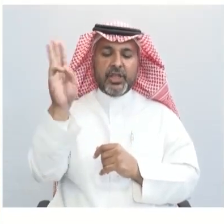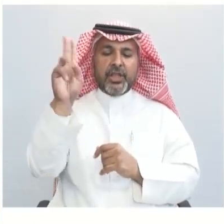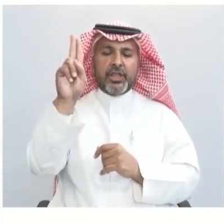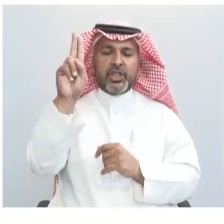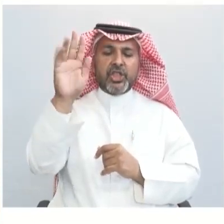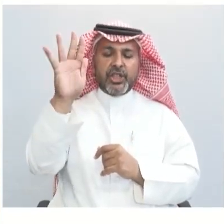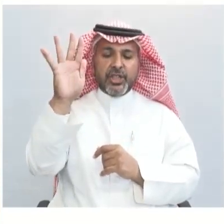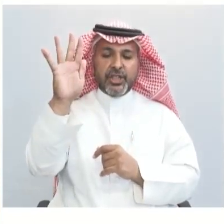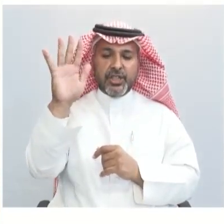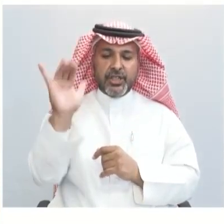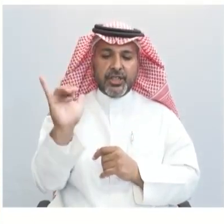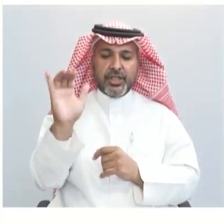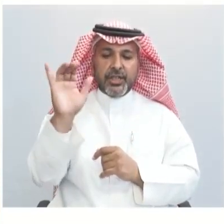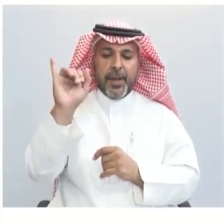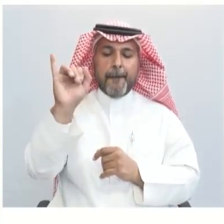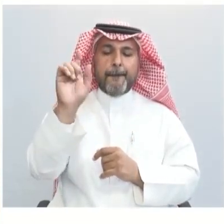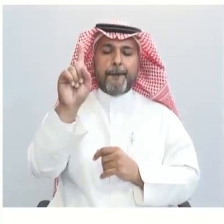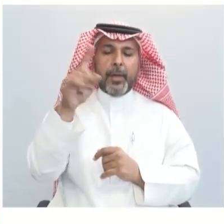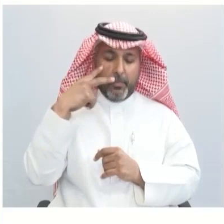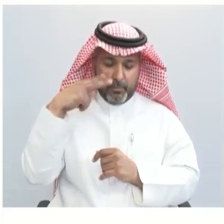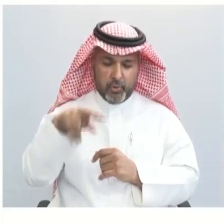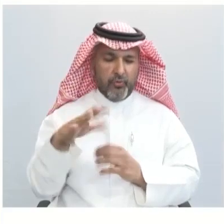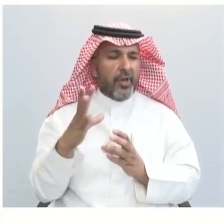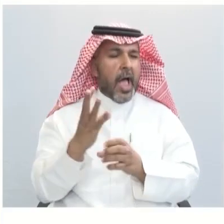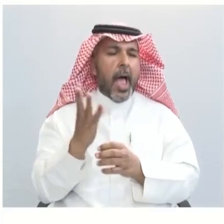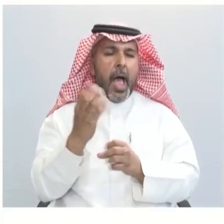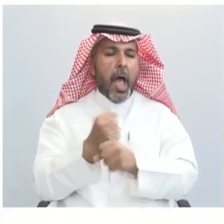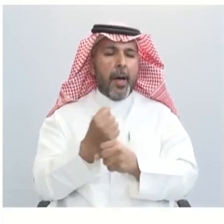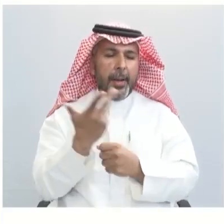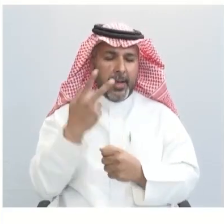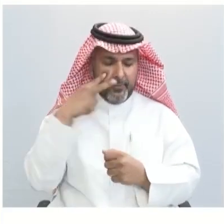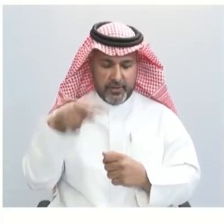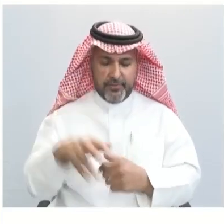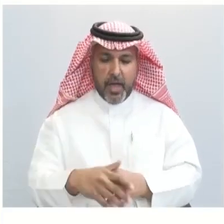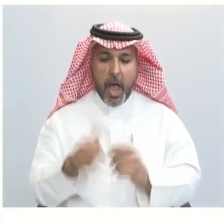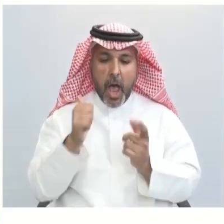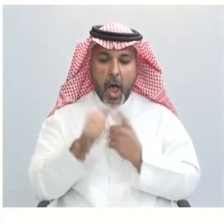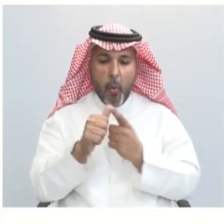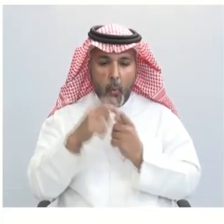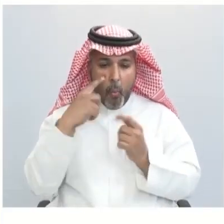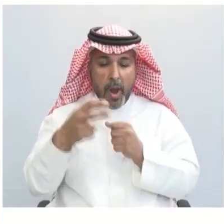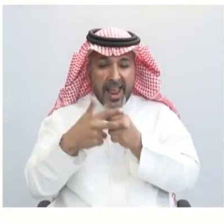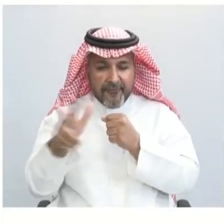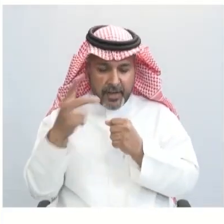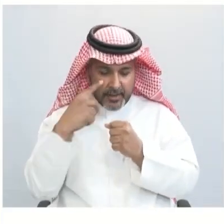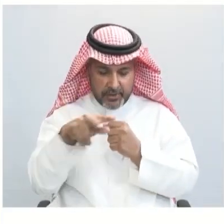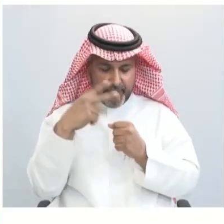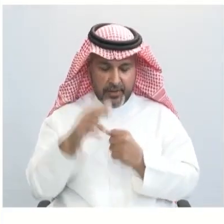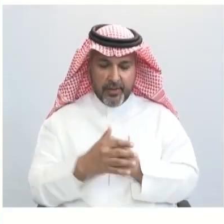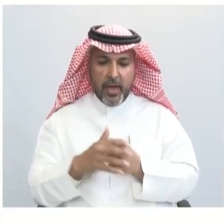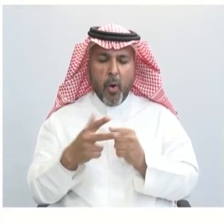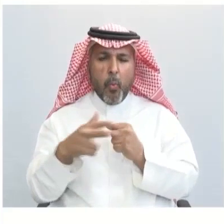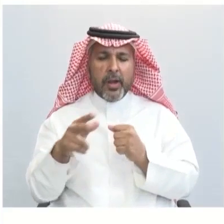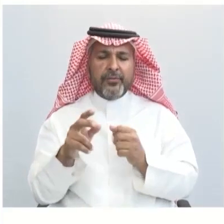الإلكتروني. إذن لإنشاء حساب على منصة ميل تشيمب، أولا قم بفتح متصفح